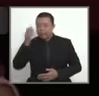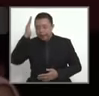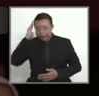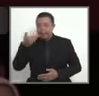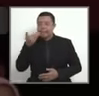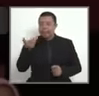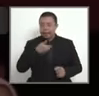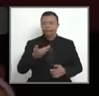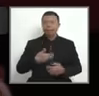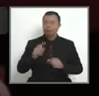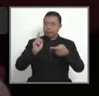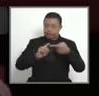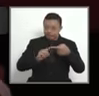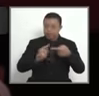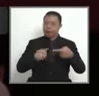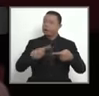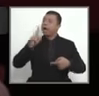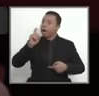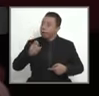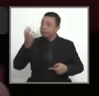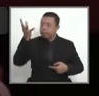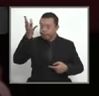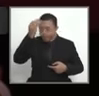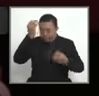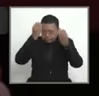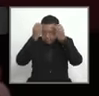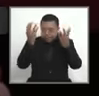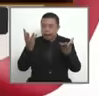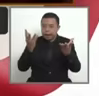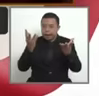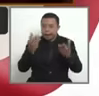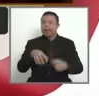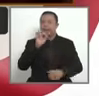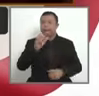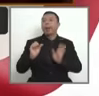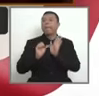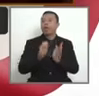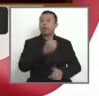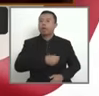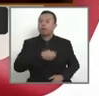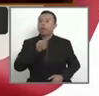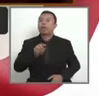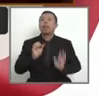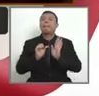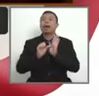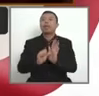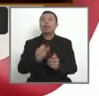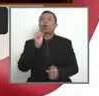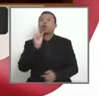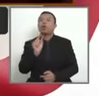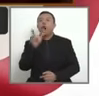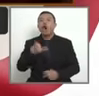02 diendorse oleh Presiden Jokowi h karena anaknya ikut jadi calon kan